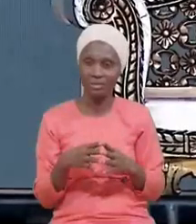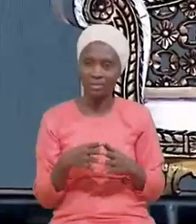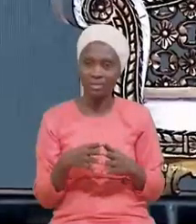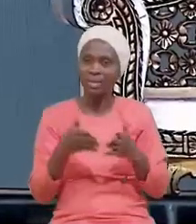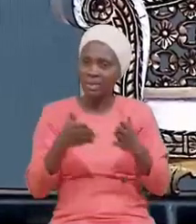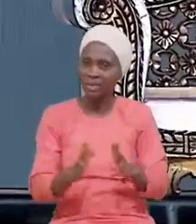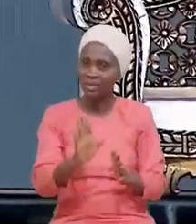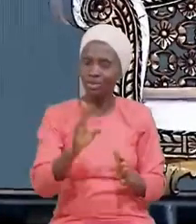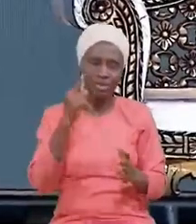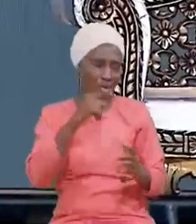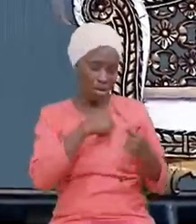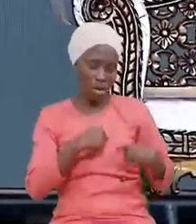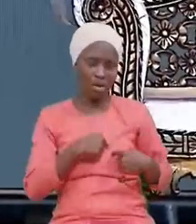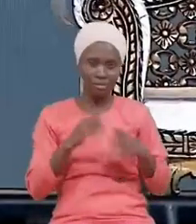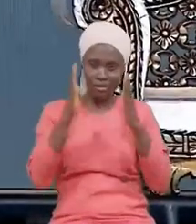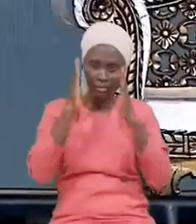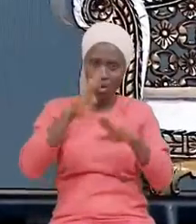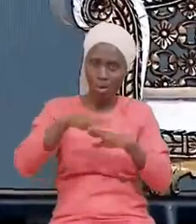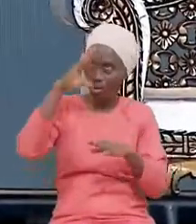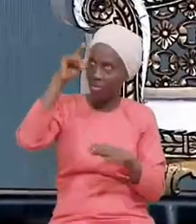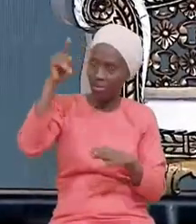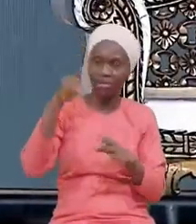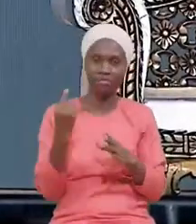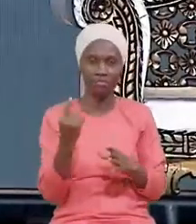Que votre cœur se concentre sur lui.